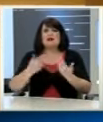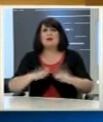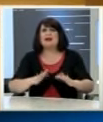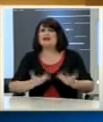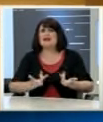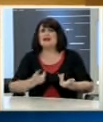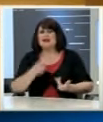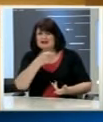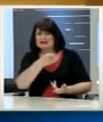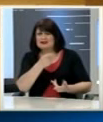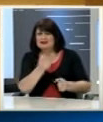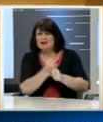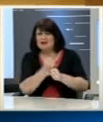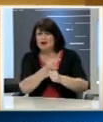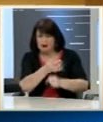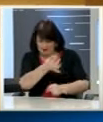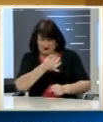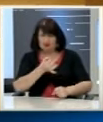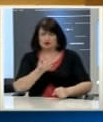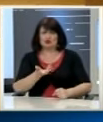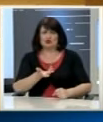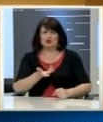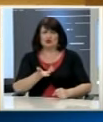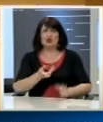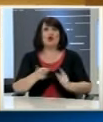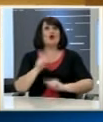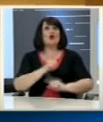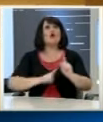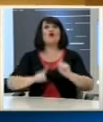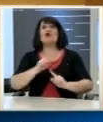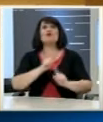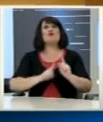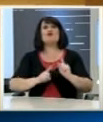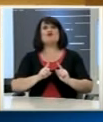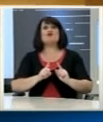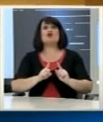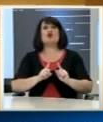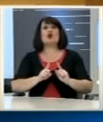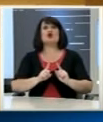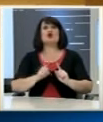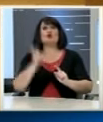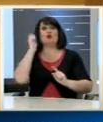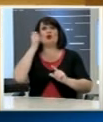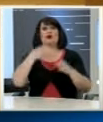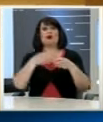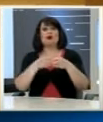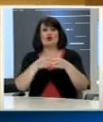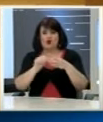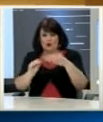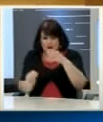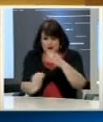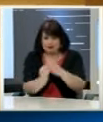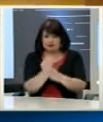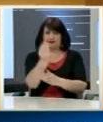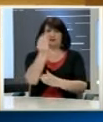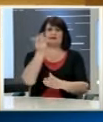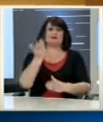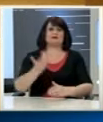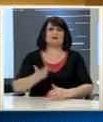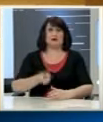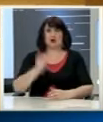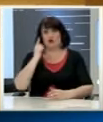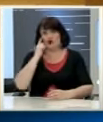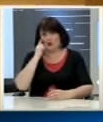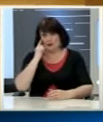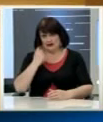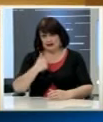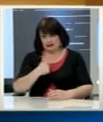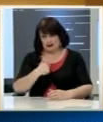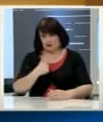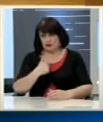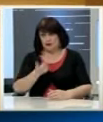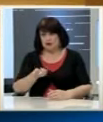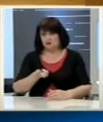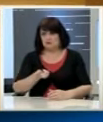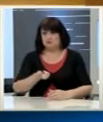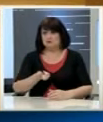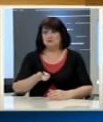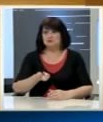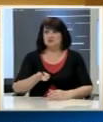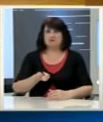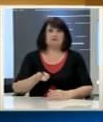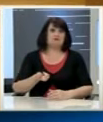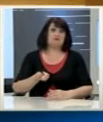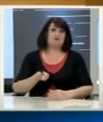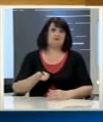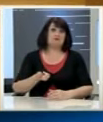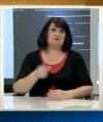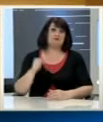κολλήσει για πείτε μου ποιος είναι προϊόν του κομματικού σωλήνα και ποιος δεν είναι νόμιζα κύριε τσίπρα νόμιζα νόμιζα